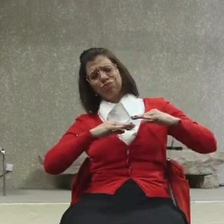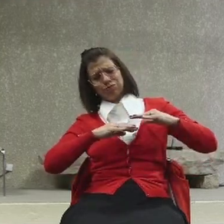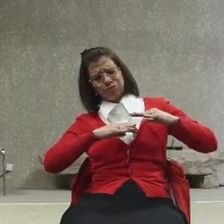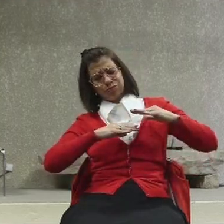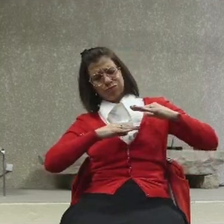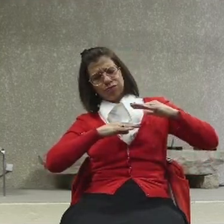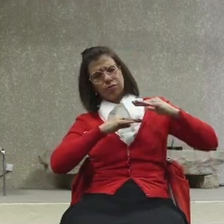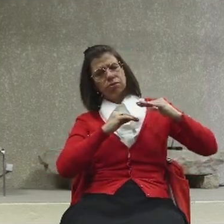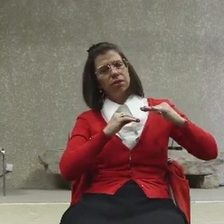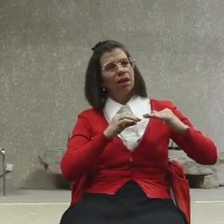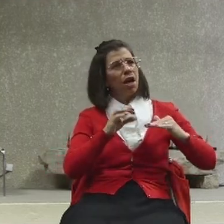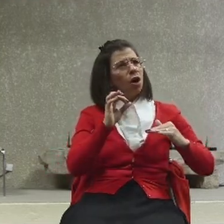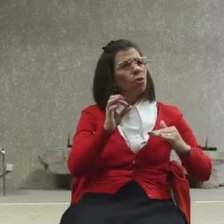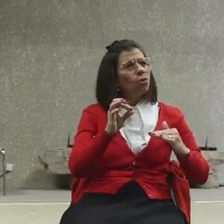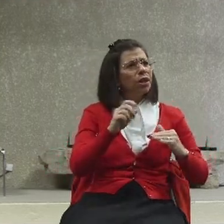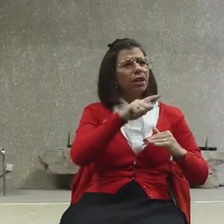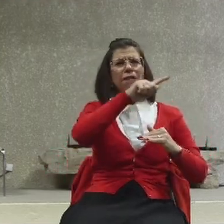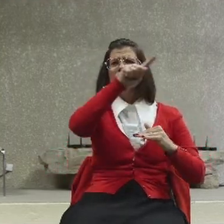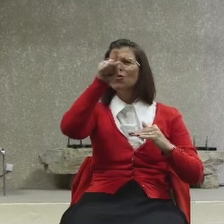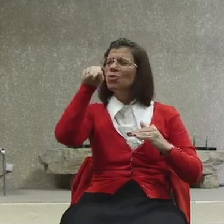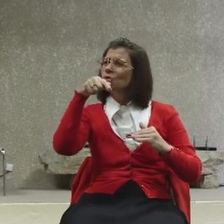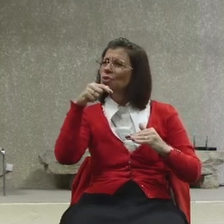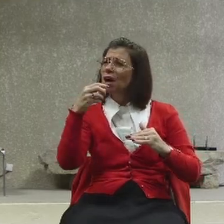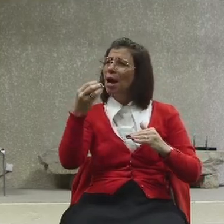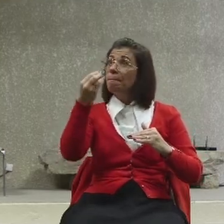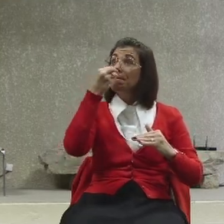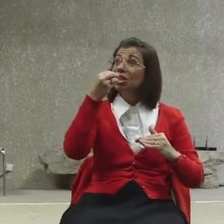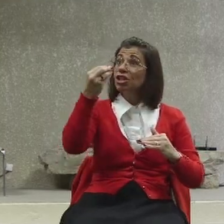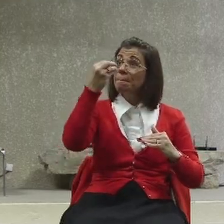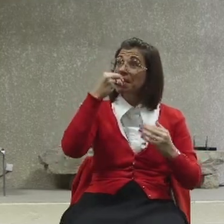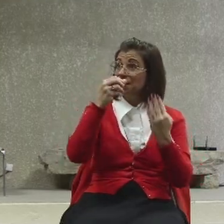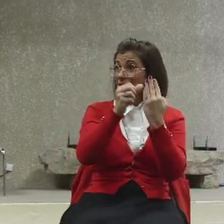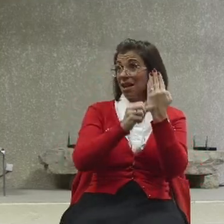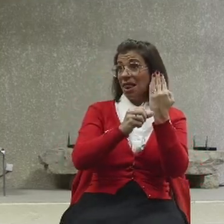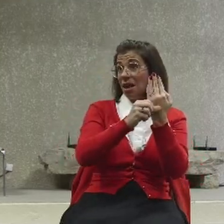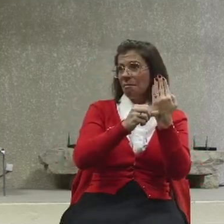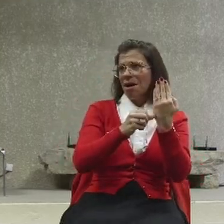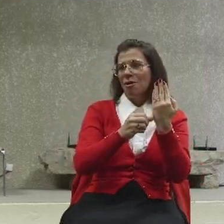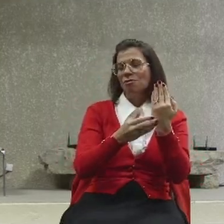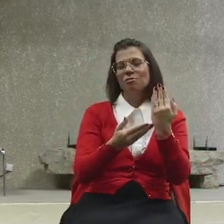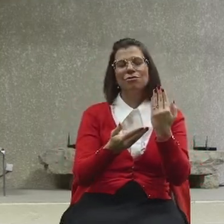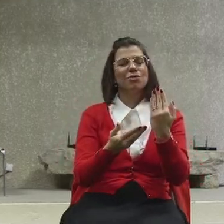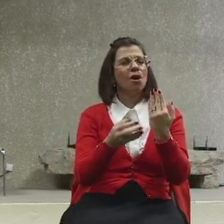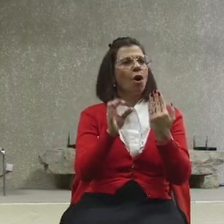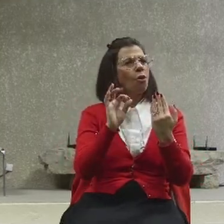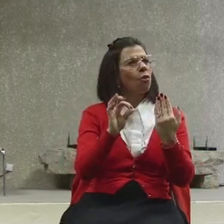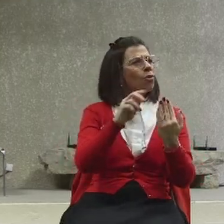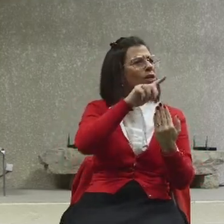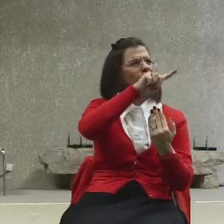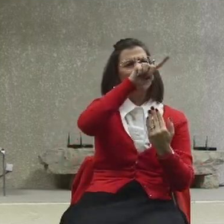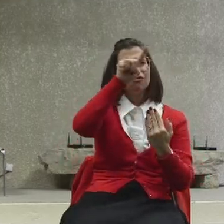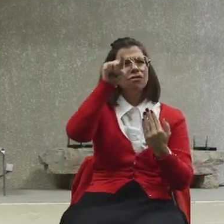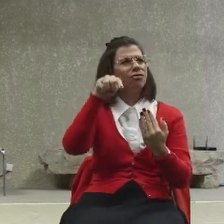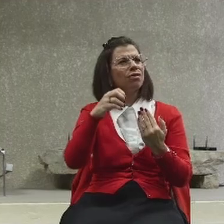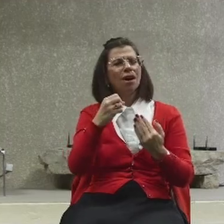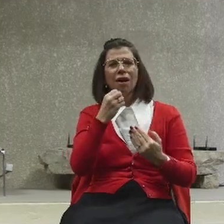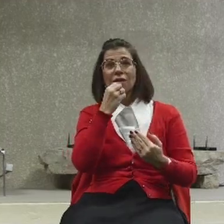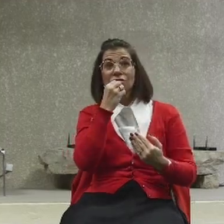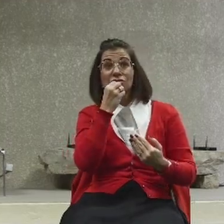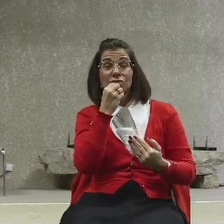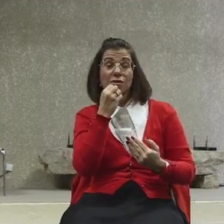Dieu? Bien sûr que si. Et quand Jésus était charpentier, oui, il était toujours fils de Dieu. Et lorsqu'il a commencé son